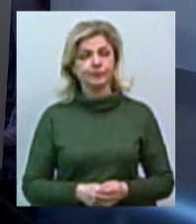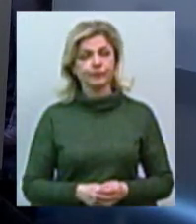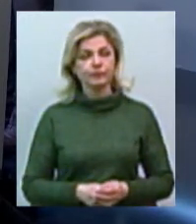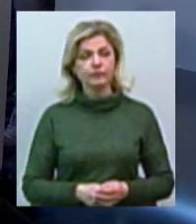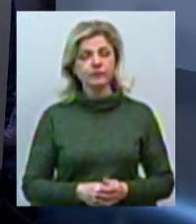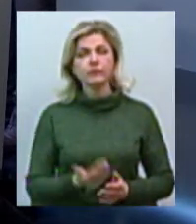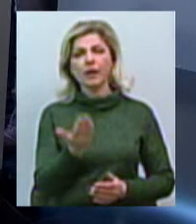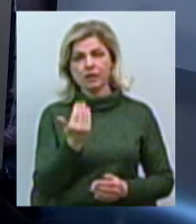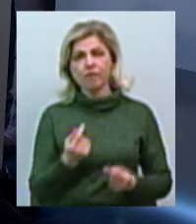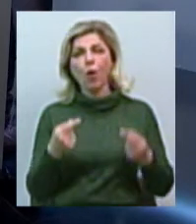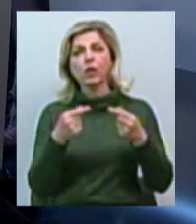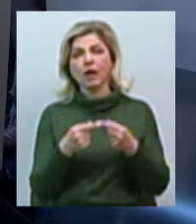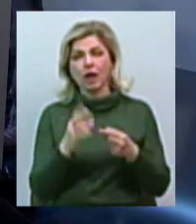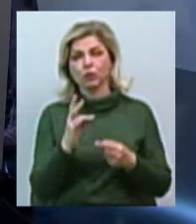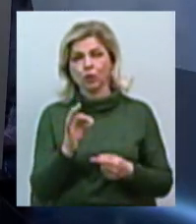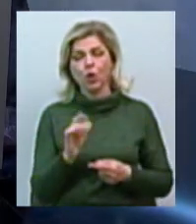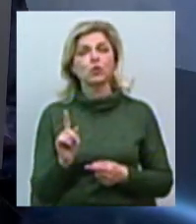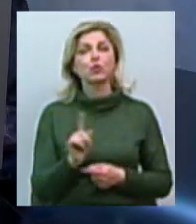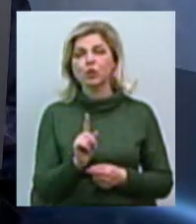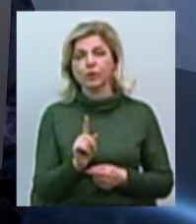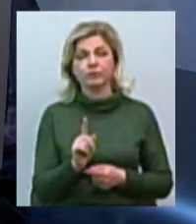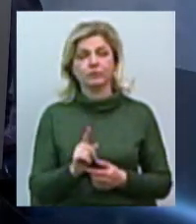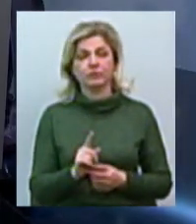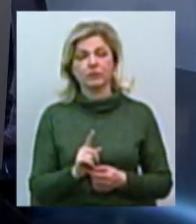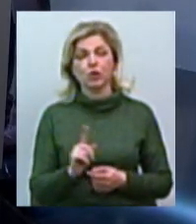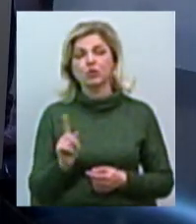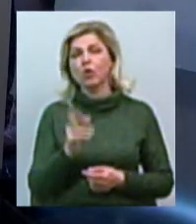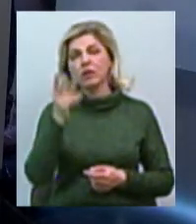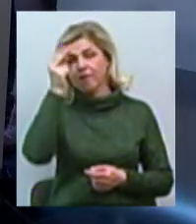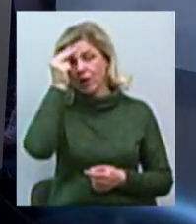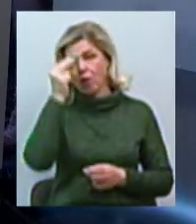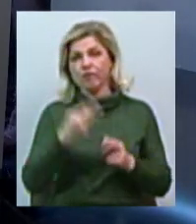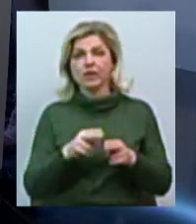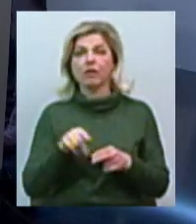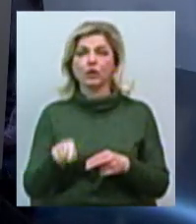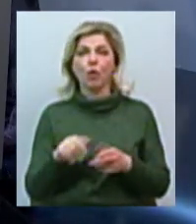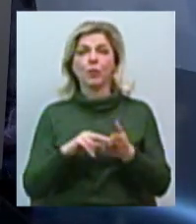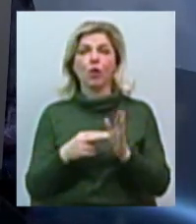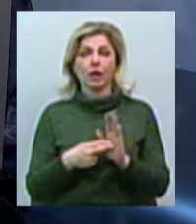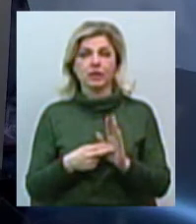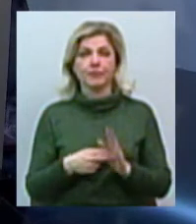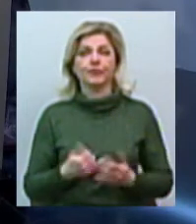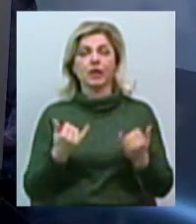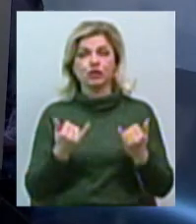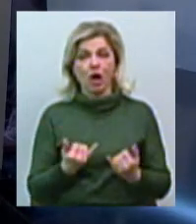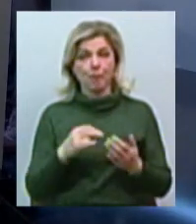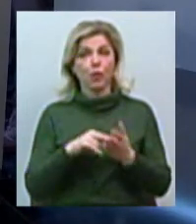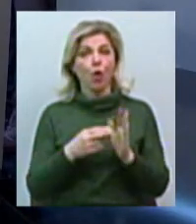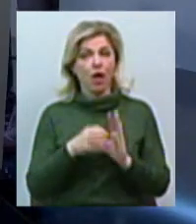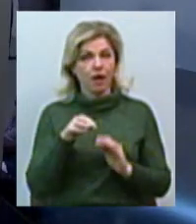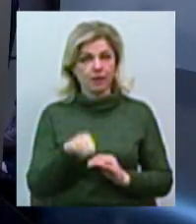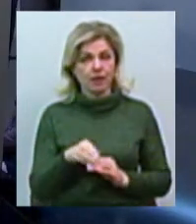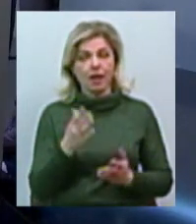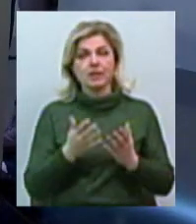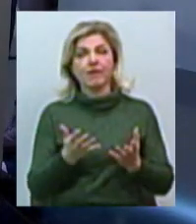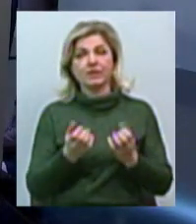Давайте конкретніше, які саме, що не враховано в даному проєкті, що напрацьовано було раніше? Якщо взяти